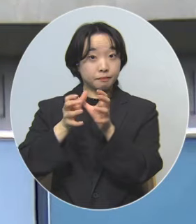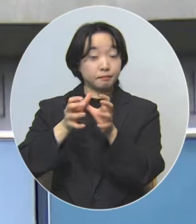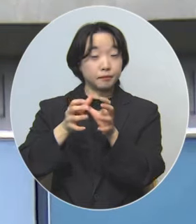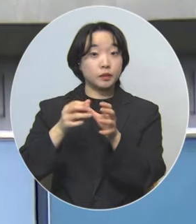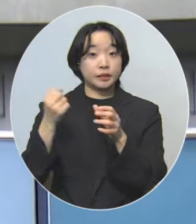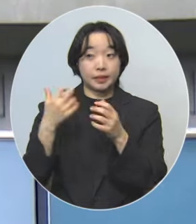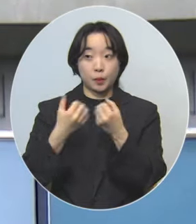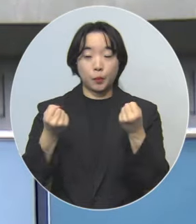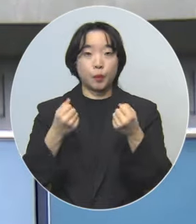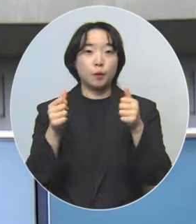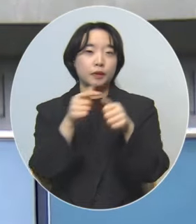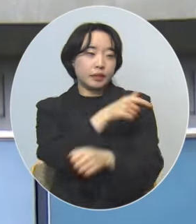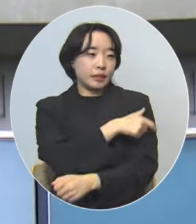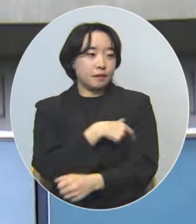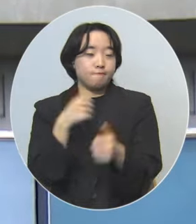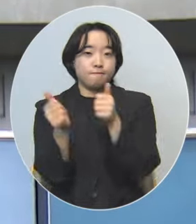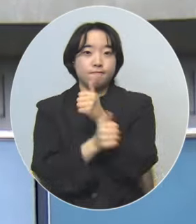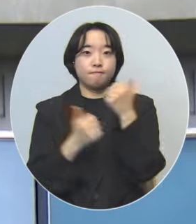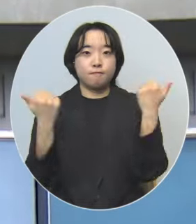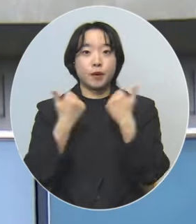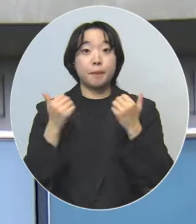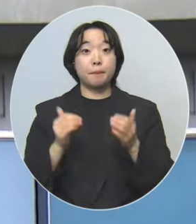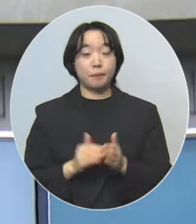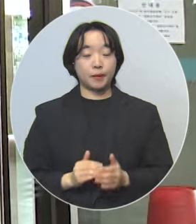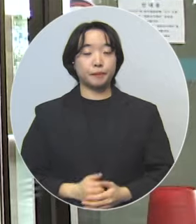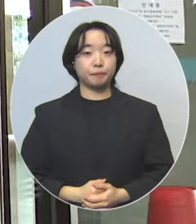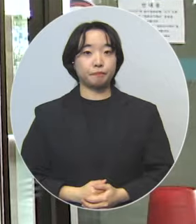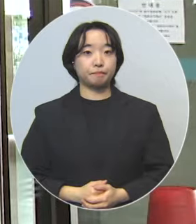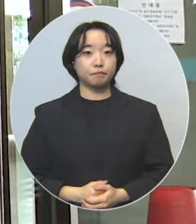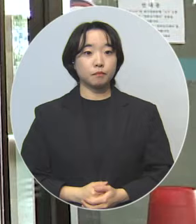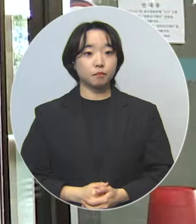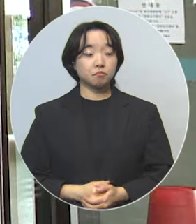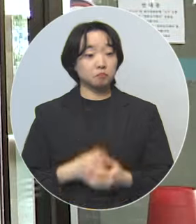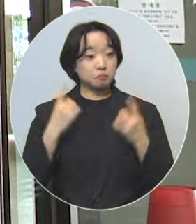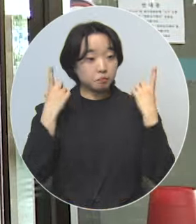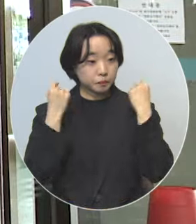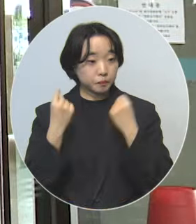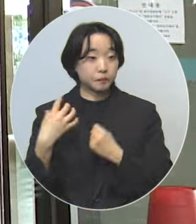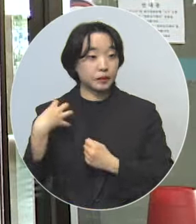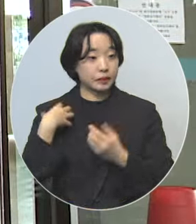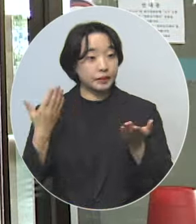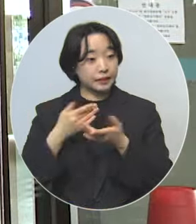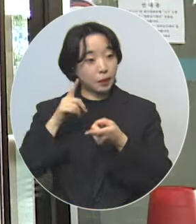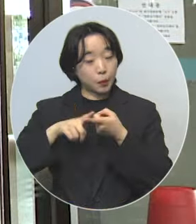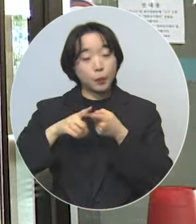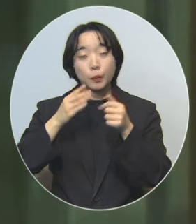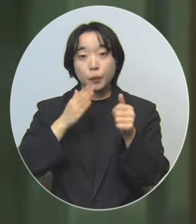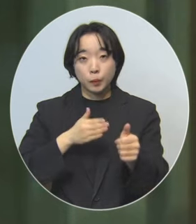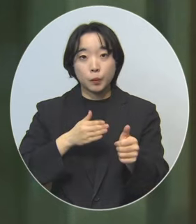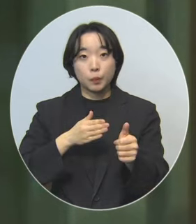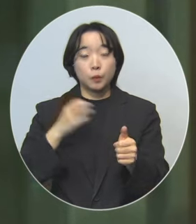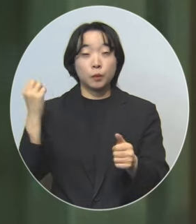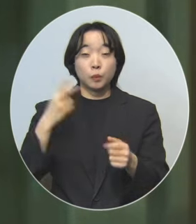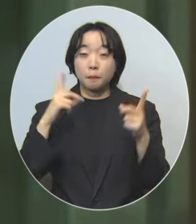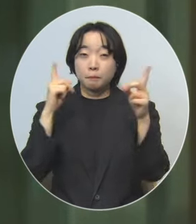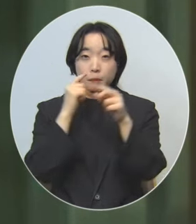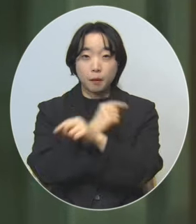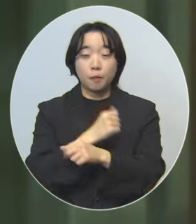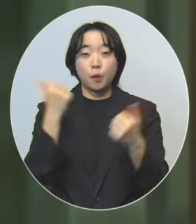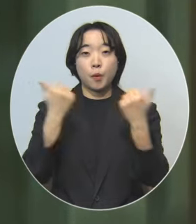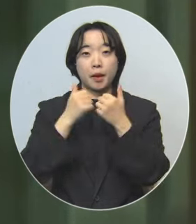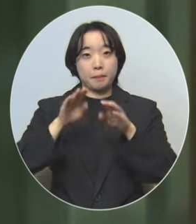개최했습니다이 회의에서 최부 총리는 평소와 같이 맡은바 업무에 충실할 것을 당부하며 앞으로 매일 1급 이상 회의를 개최할